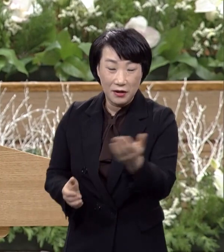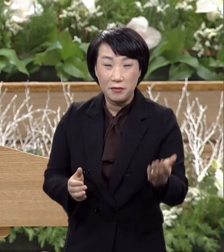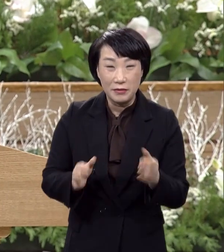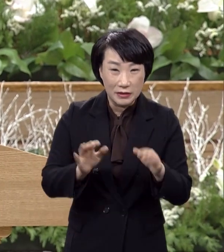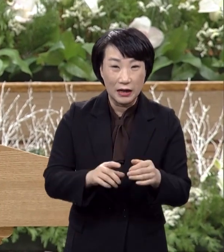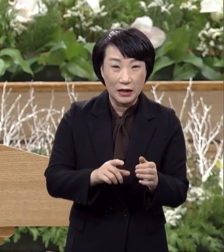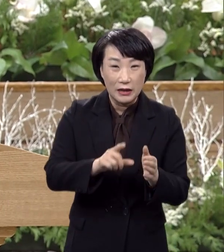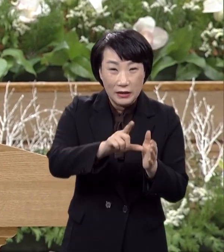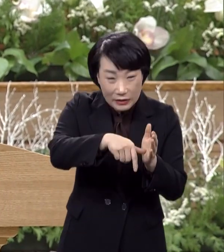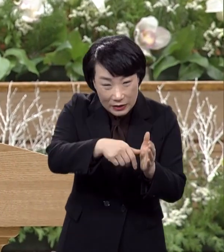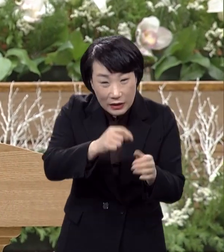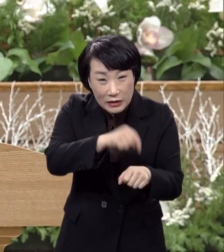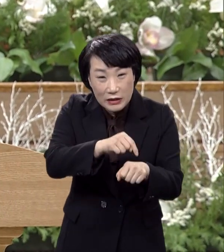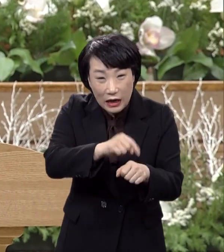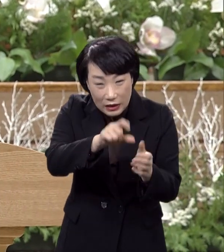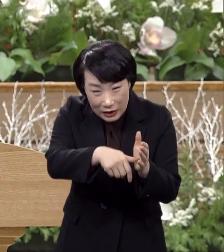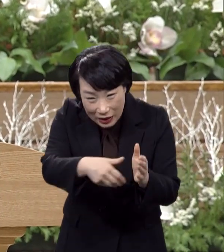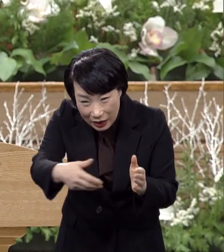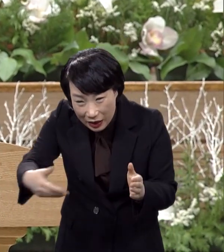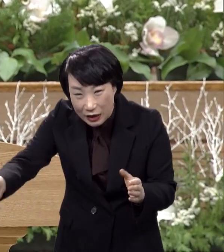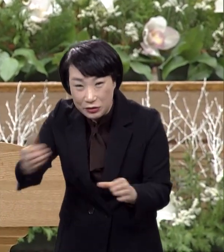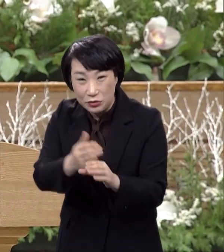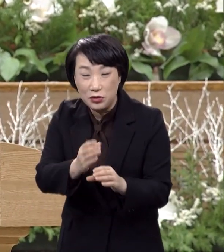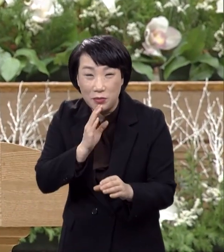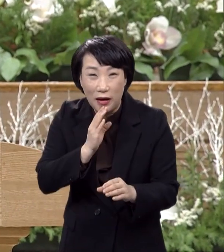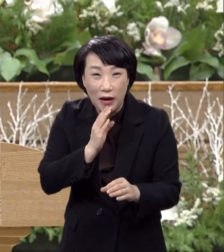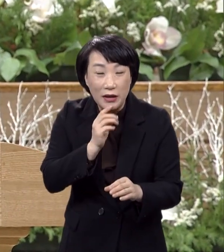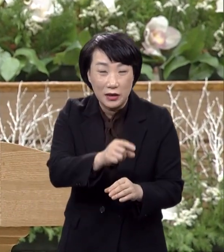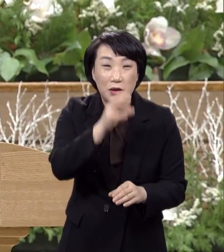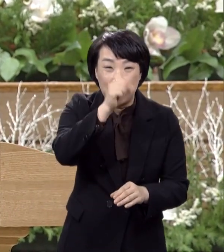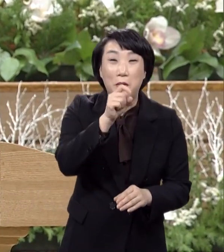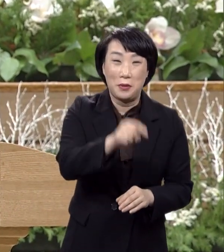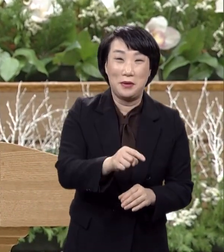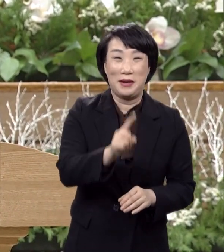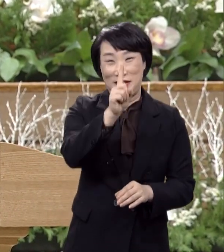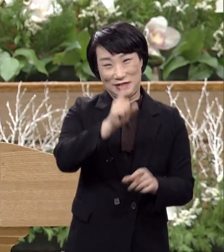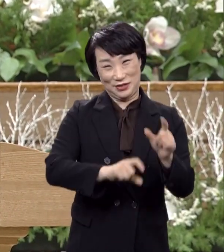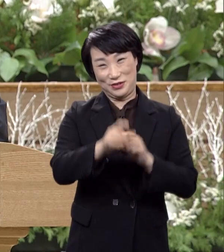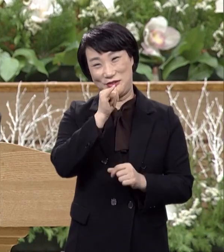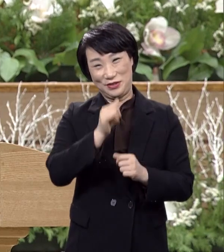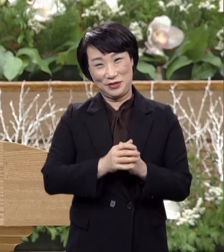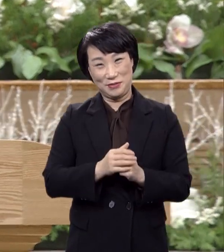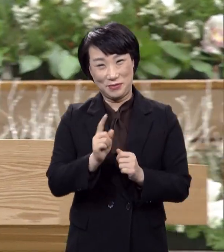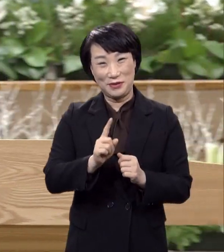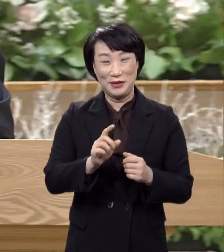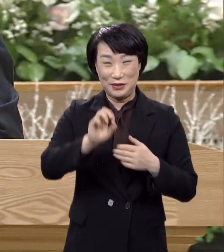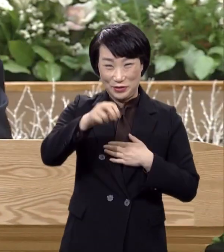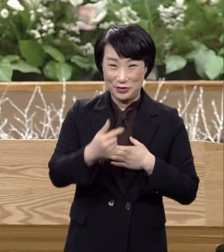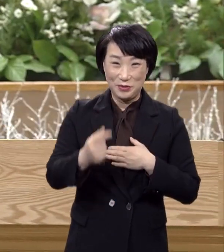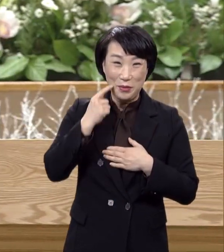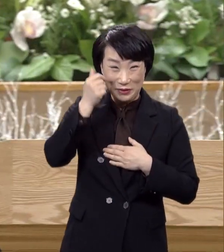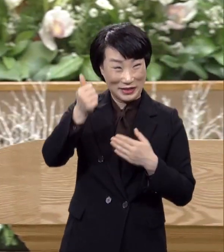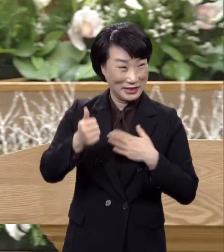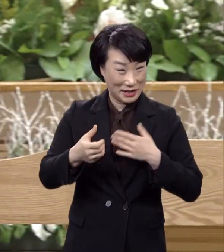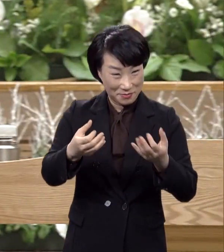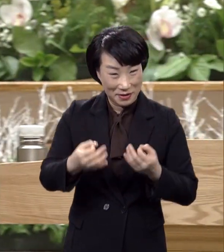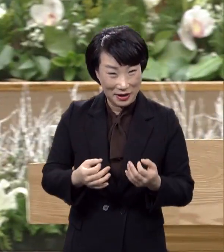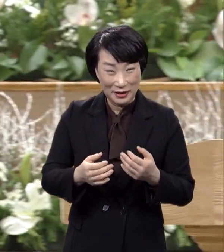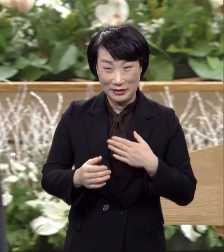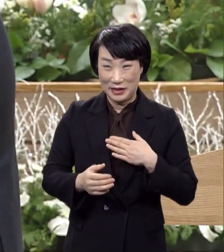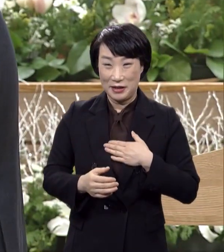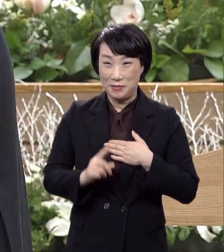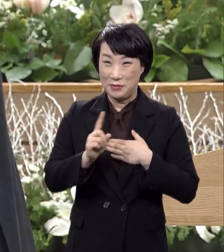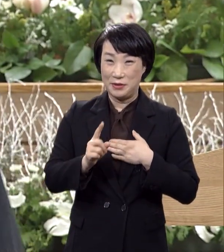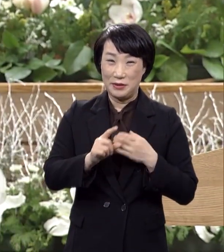지나간다는 속성을 지닌 세월의 장점이 또 하나 있지요. 예, 윤석준 목사 같은 사람은